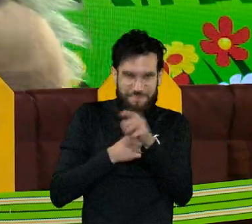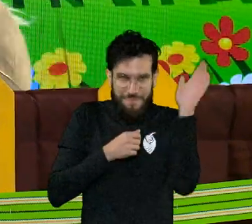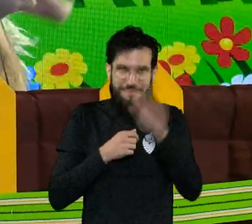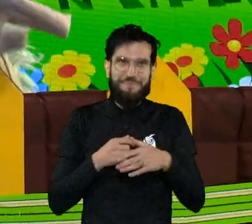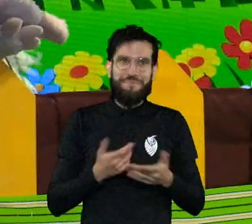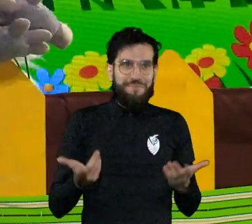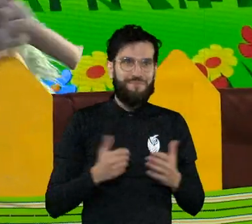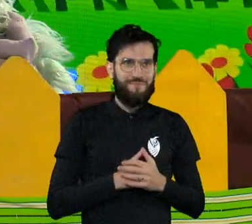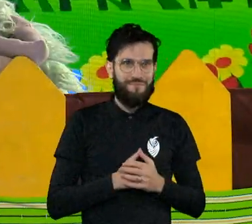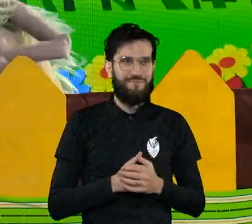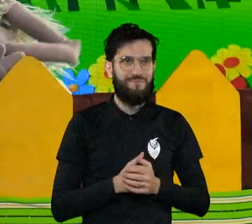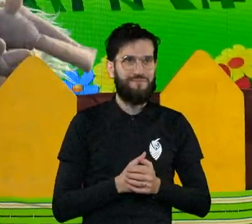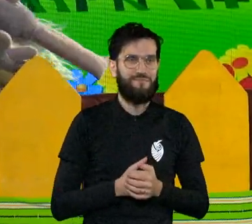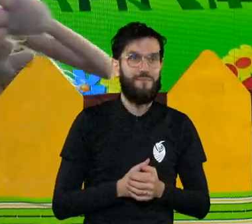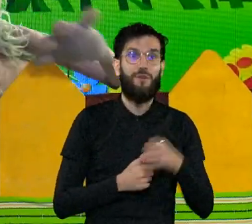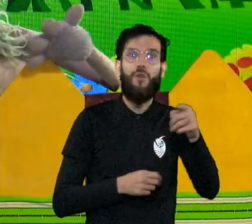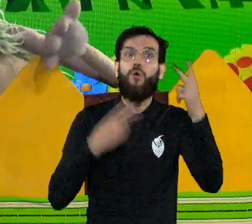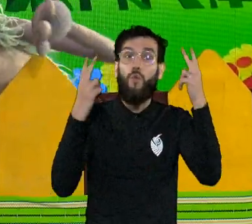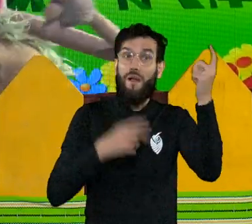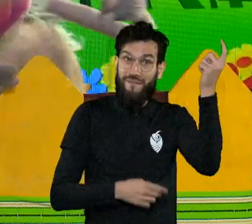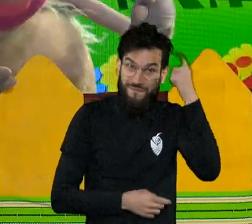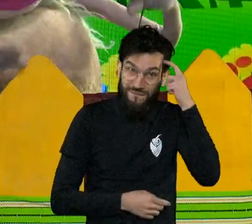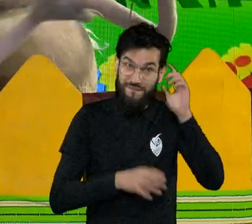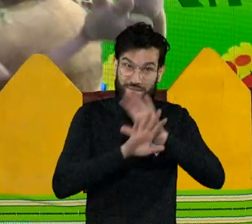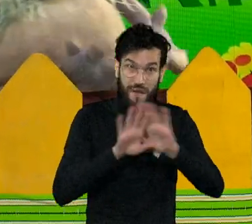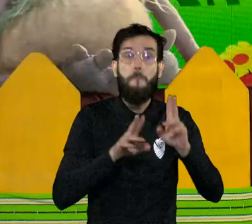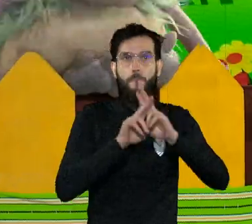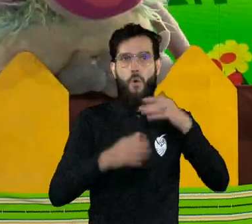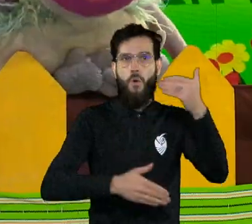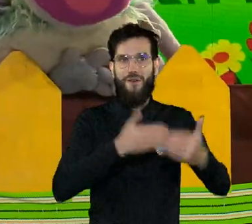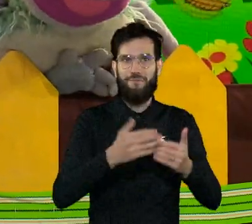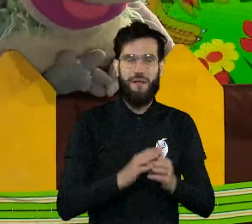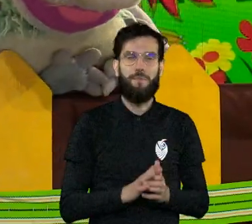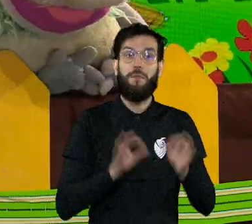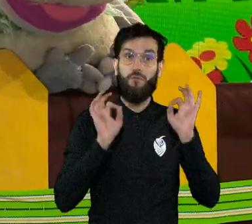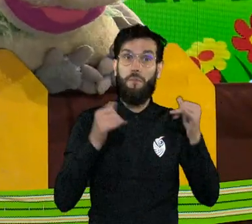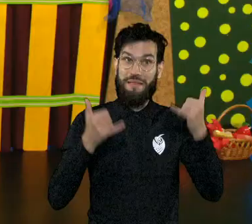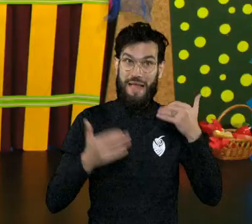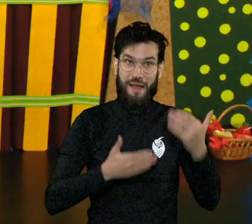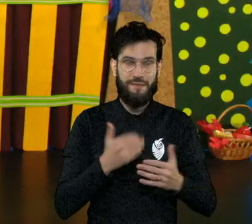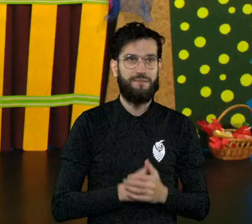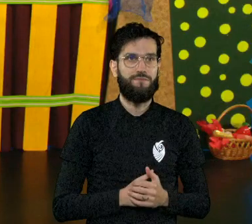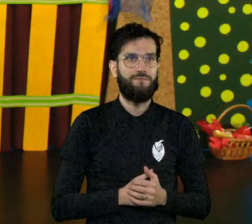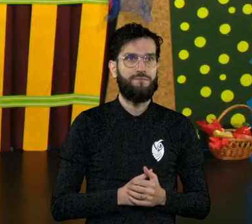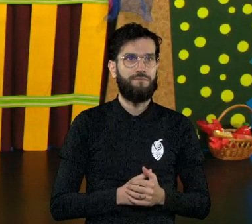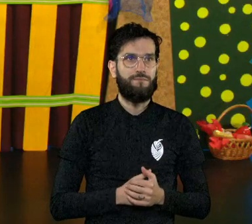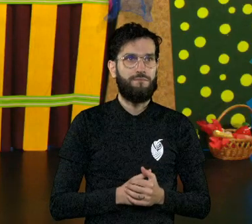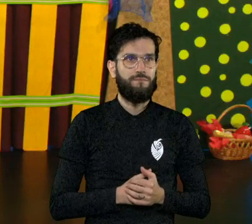Tak všetko dôležité už vieme. Myslím, že môžeme ísť na to. Poďme na to.